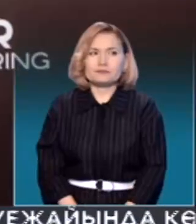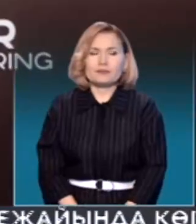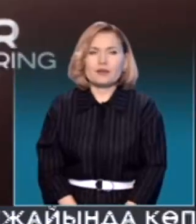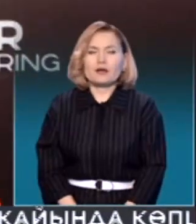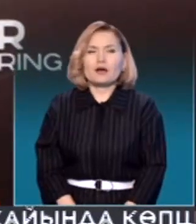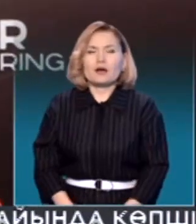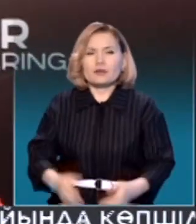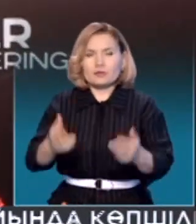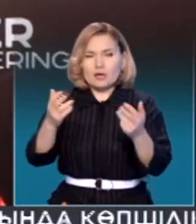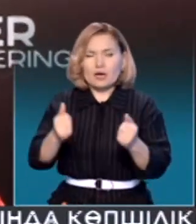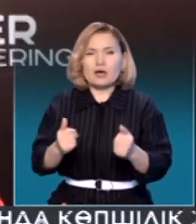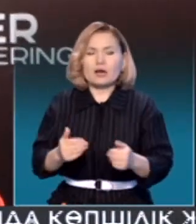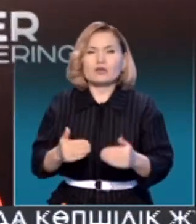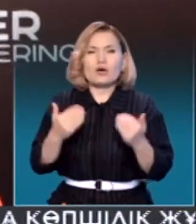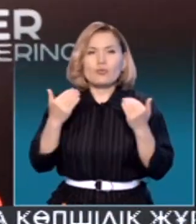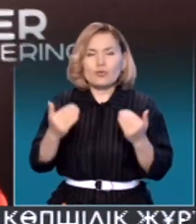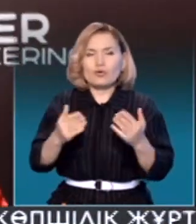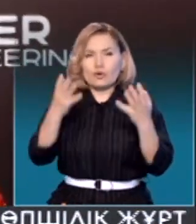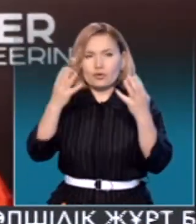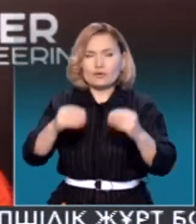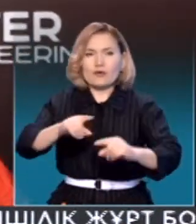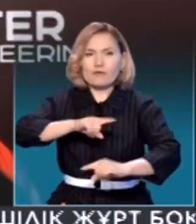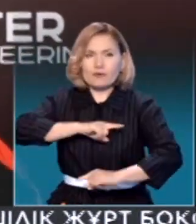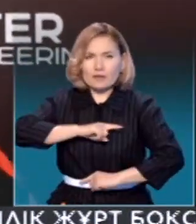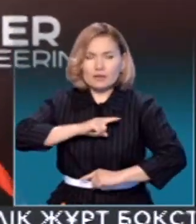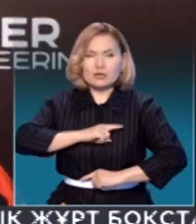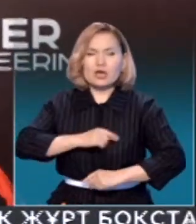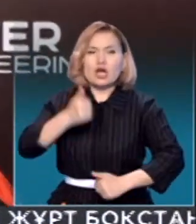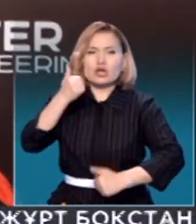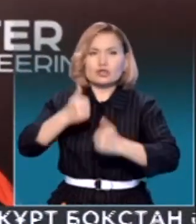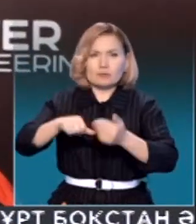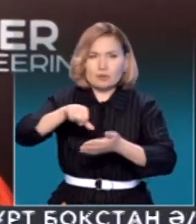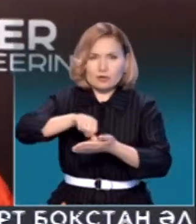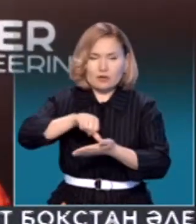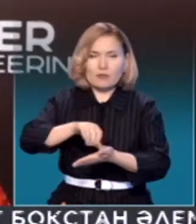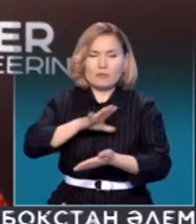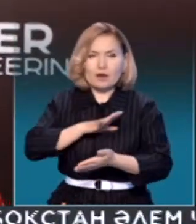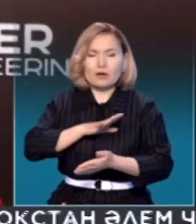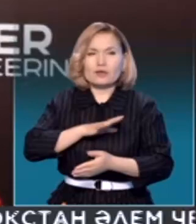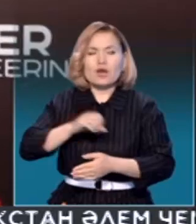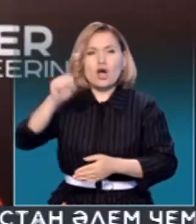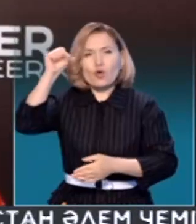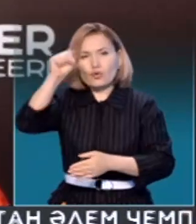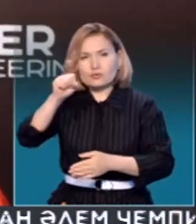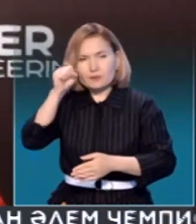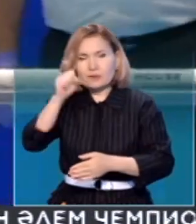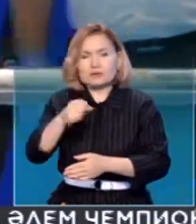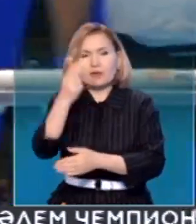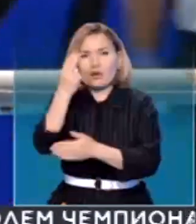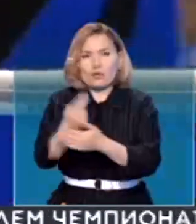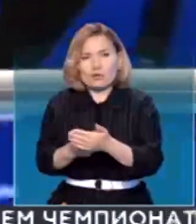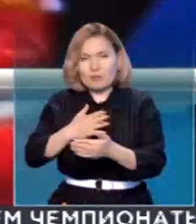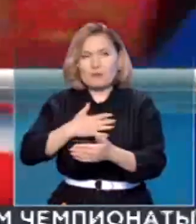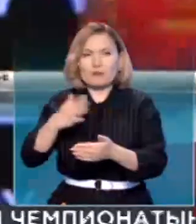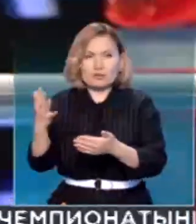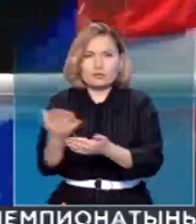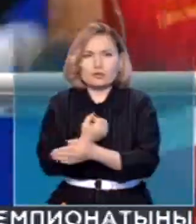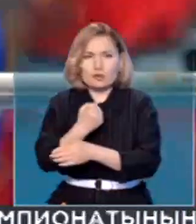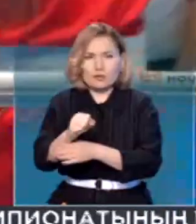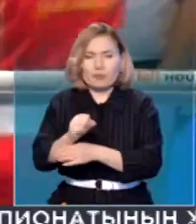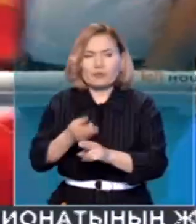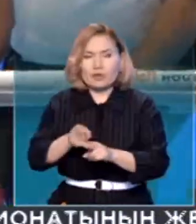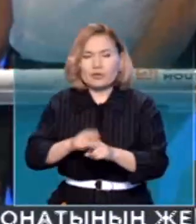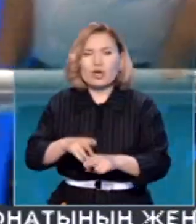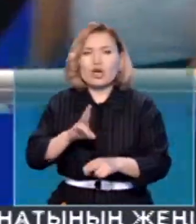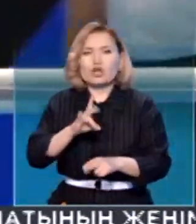жанкүйерлер, бүгін финалдық жекпе-жек өткіздім. Аллаға шүкір, Өзбекстан боксшыны жеңдім бір ауыздан. Ал 5-ші жүлдені қоржынға